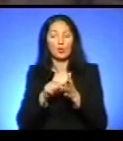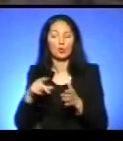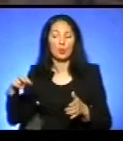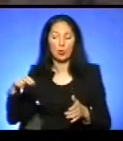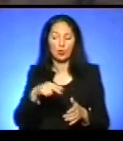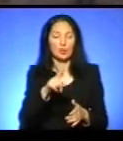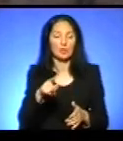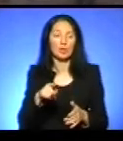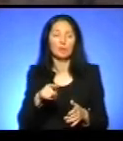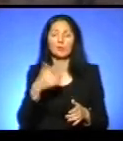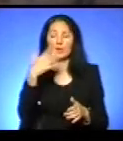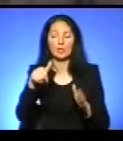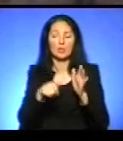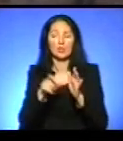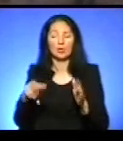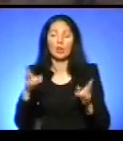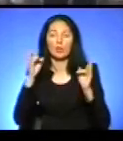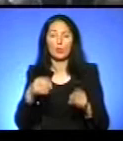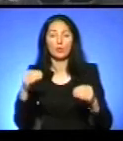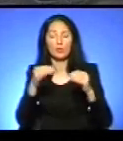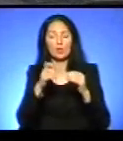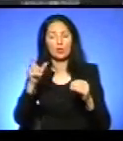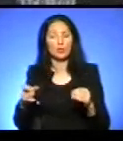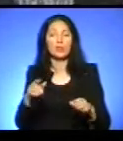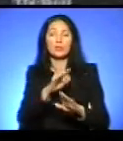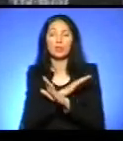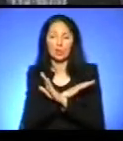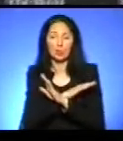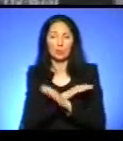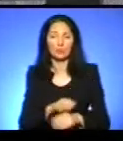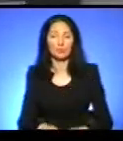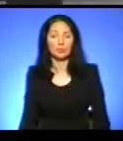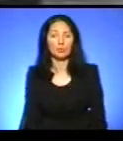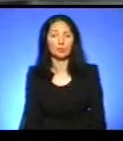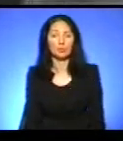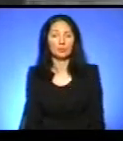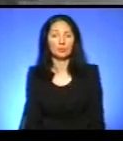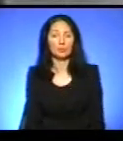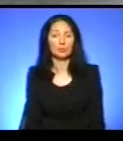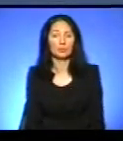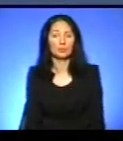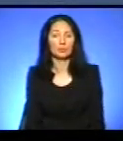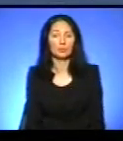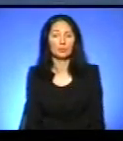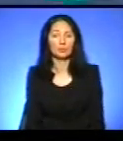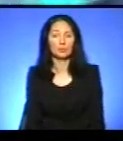57 осіб травмовано, 10 загинули. Богдан Буденчук, Оксана Галіяш, новини.